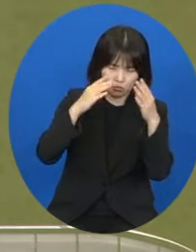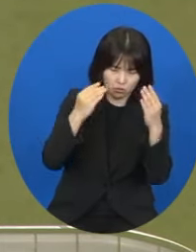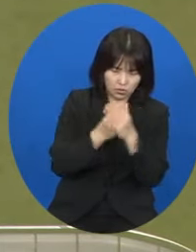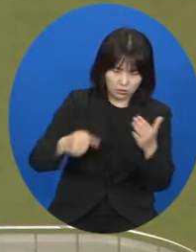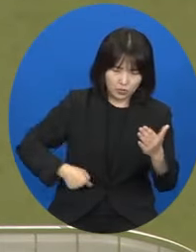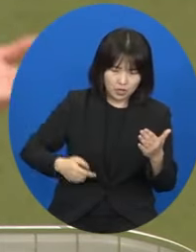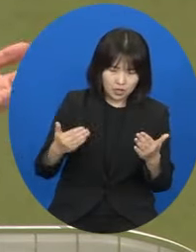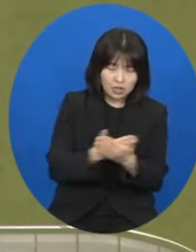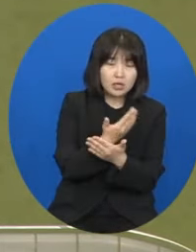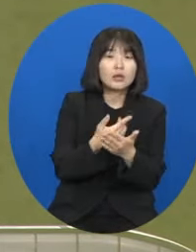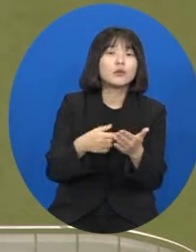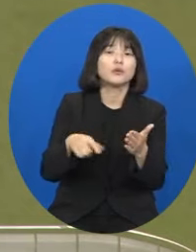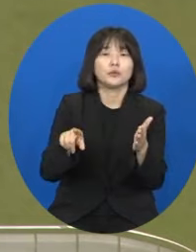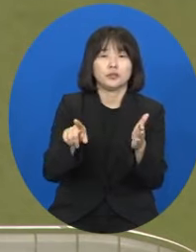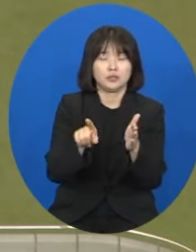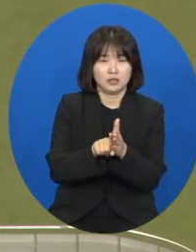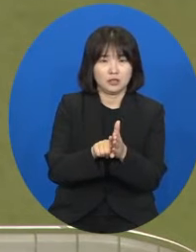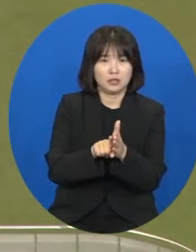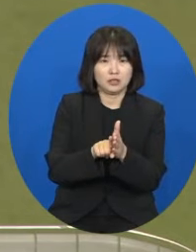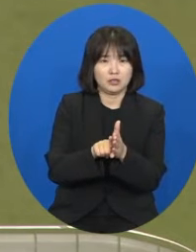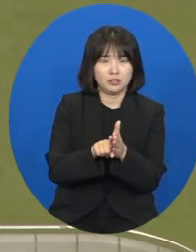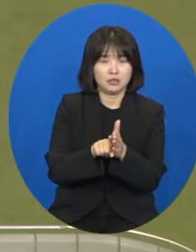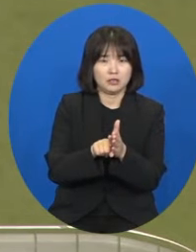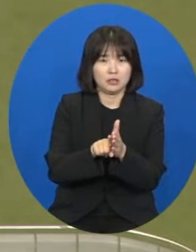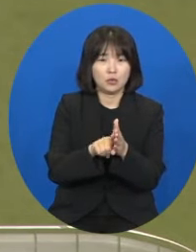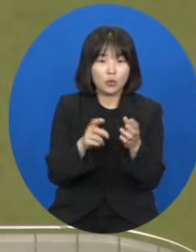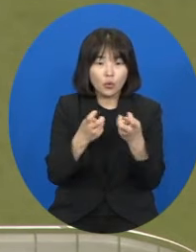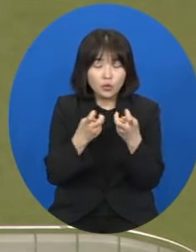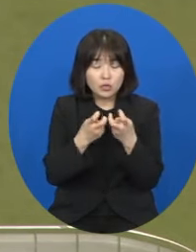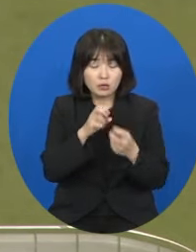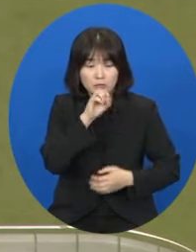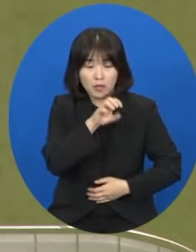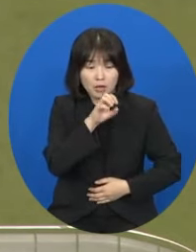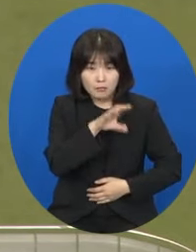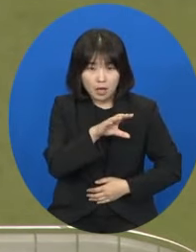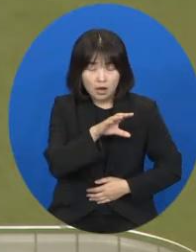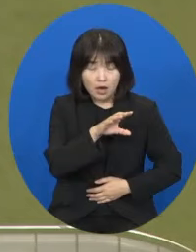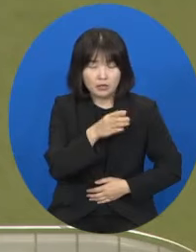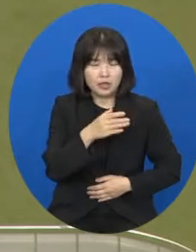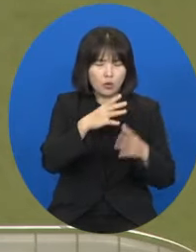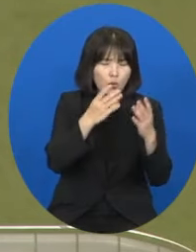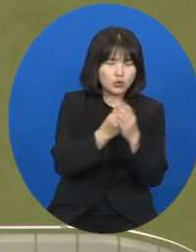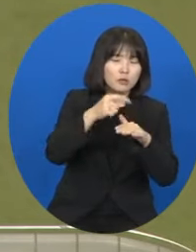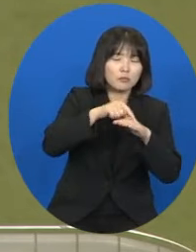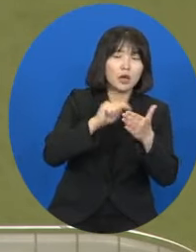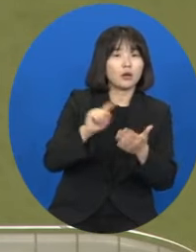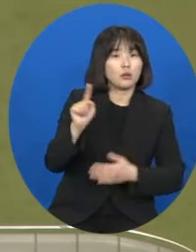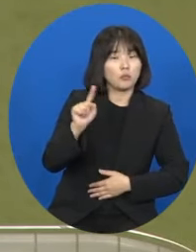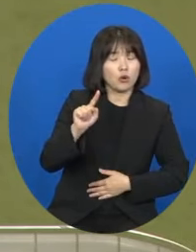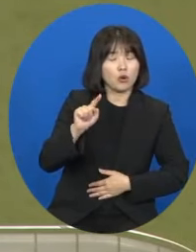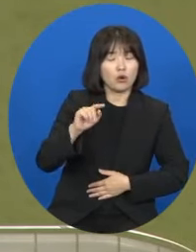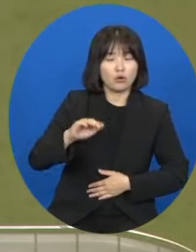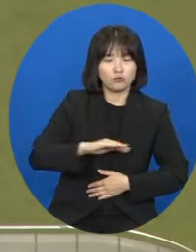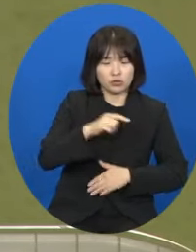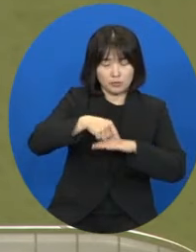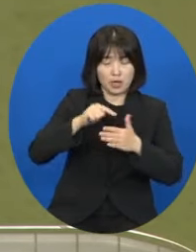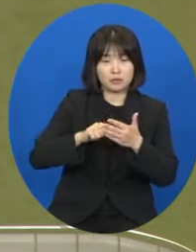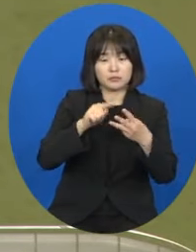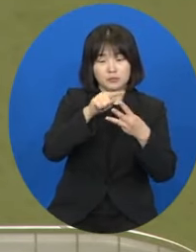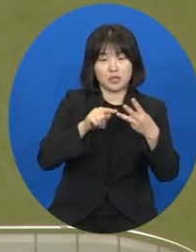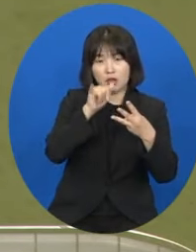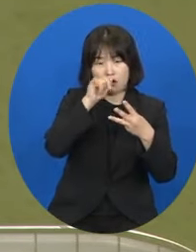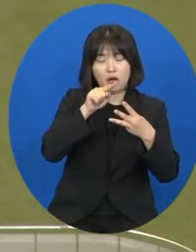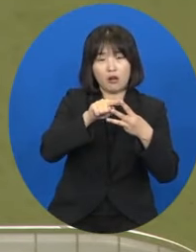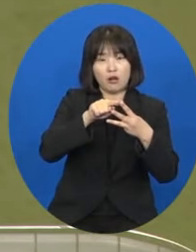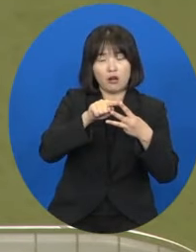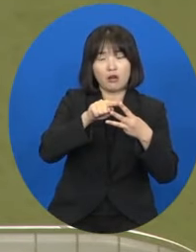하려면, 마음을 가지려면 이런 식으로 얘기를 하는데요, 이 온전한 마음은 어떤 마음이냐면, 여러분 우리 마음에 세 가지가 있어요.